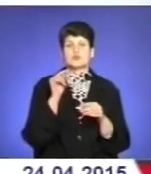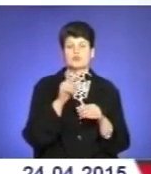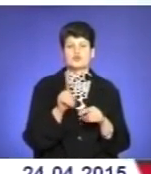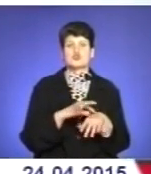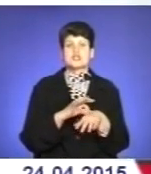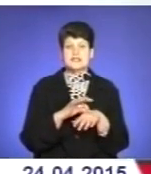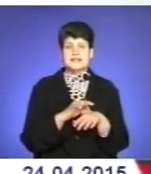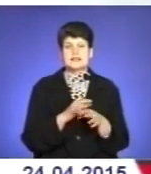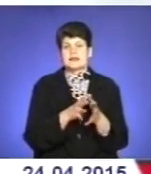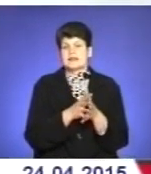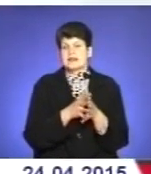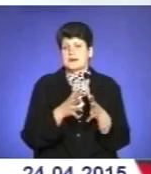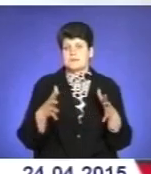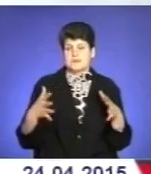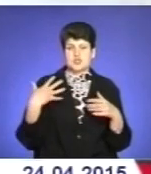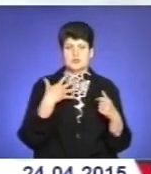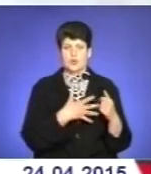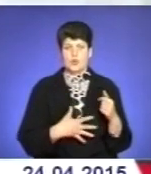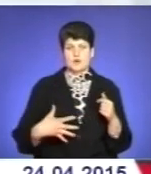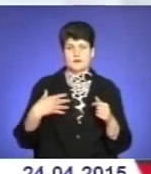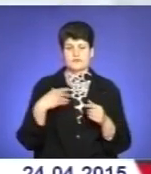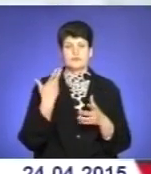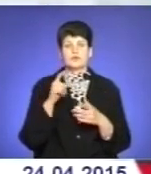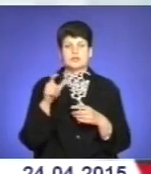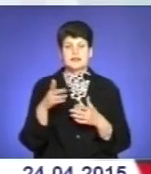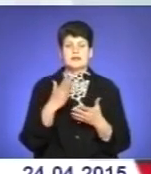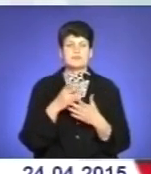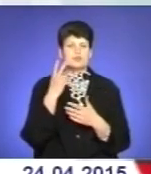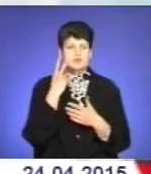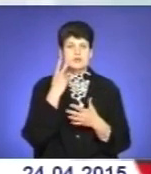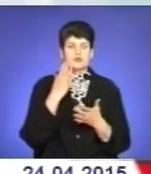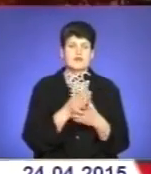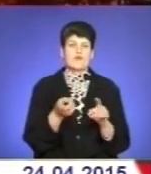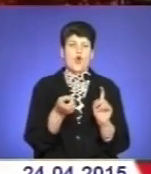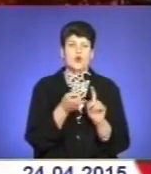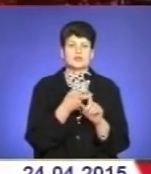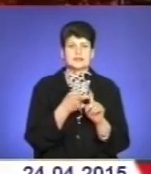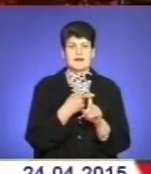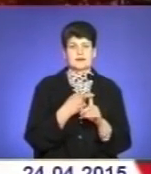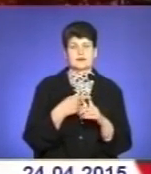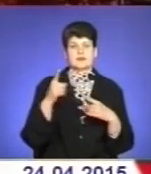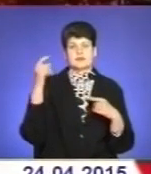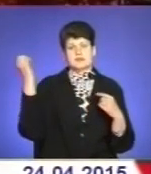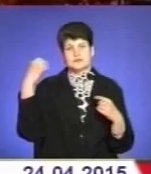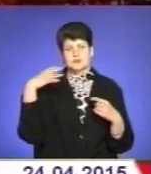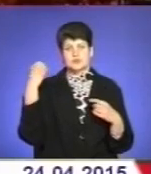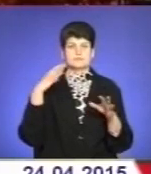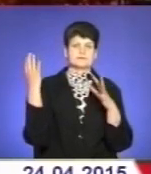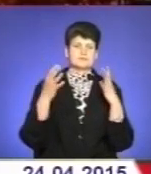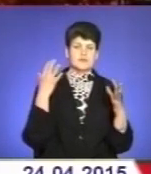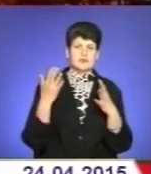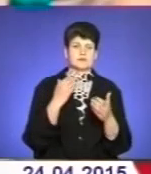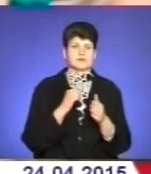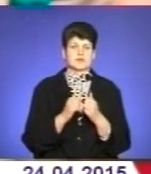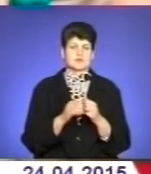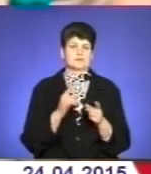– найбільша зона ризику, бо це найбільший орган людини, що постійно перебуває в контакті із зовнішнім середовищем, яке часто буває